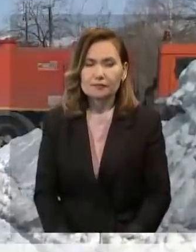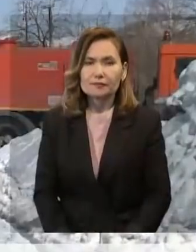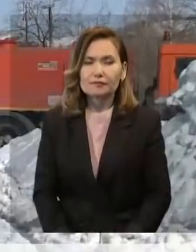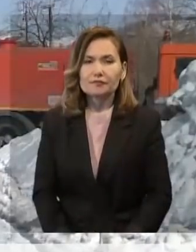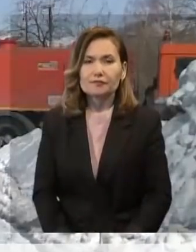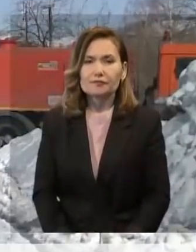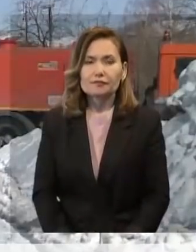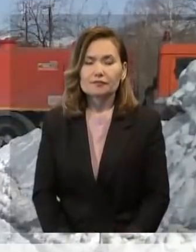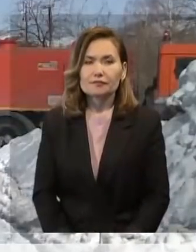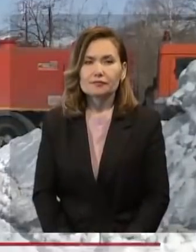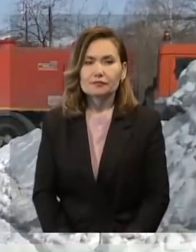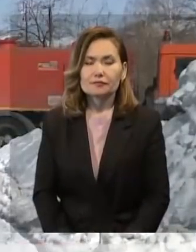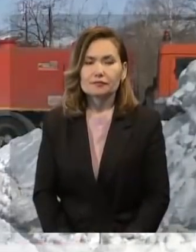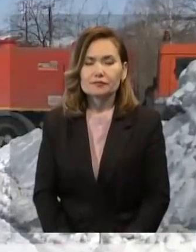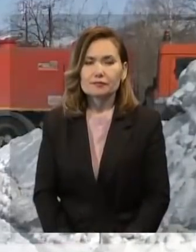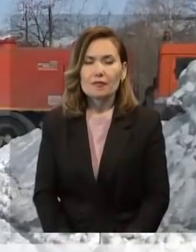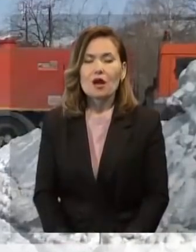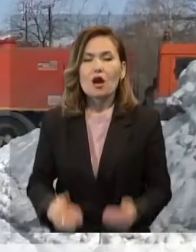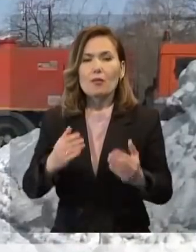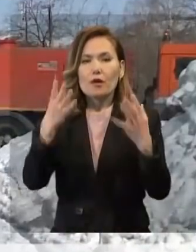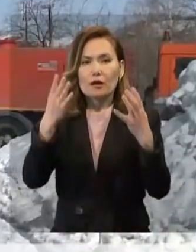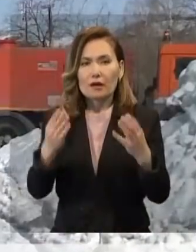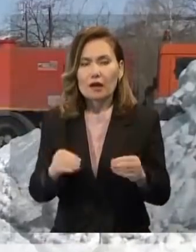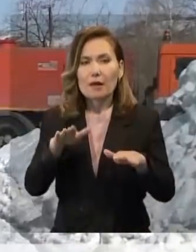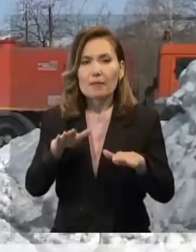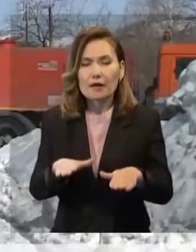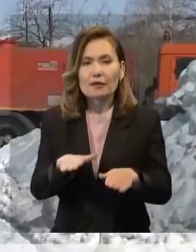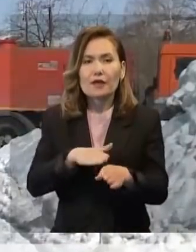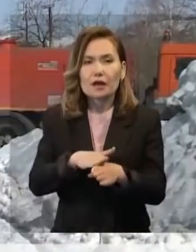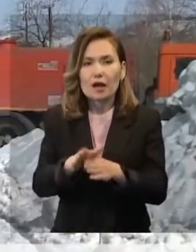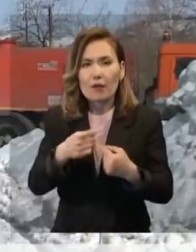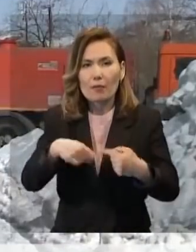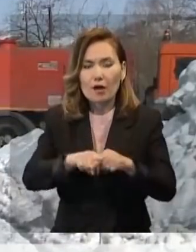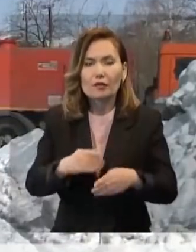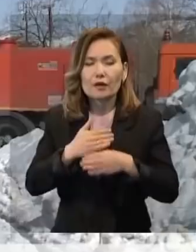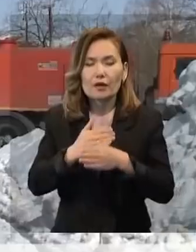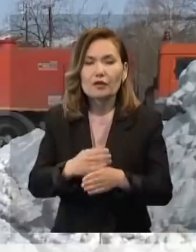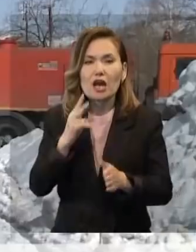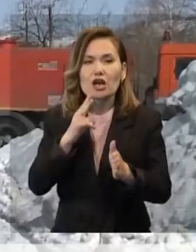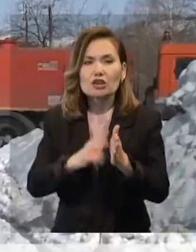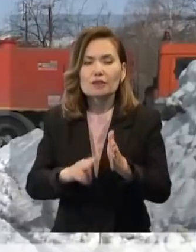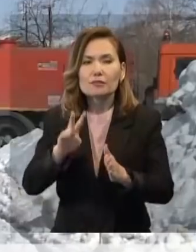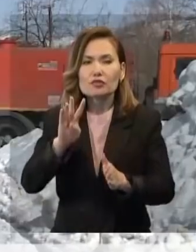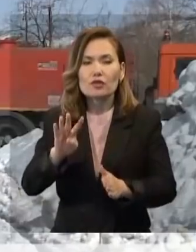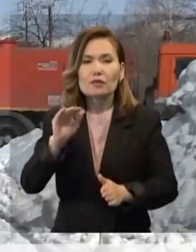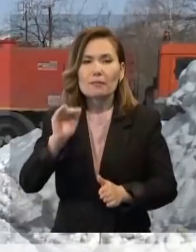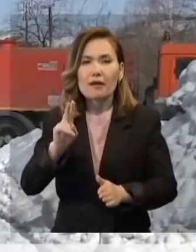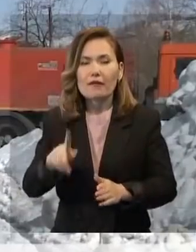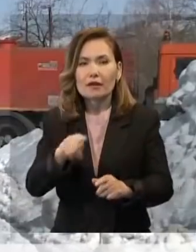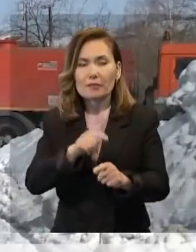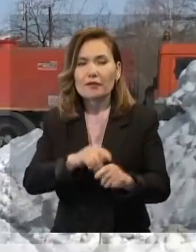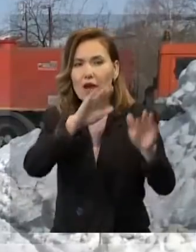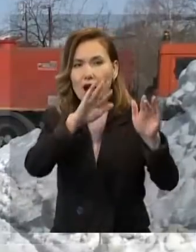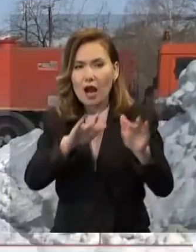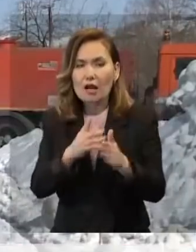На сегодняшний день вывезли 74. Бүгінгі күні жергілікті атқарушы органдардың күшімен 74 мың текше метр қар сыртқа